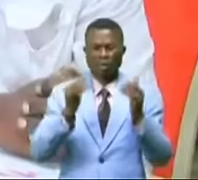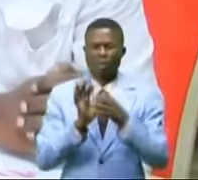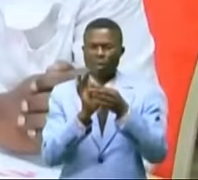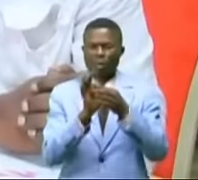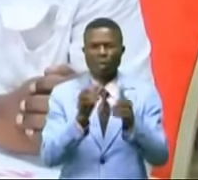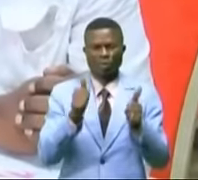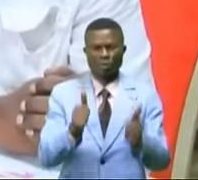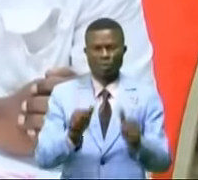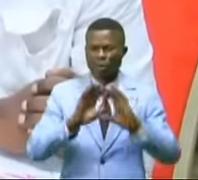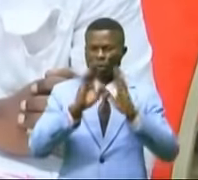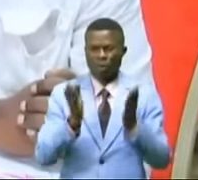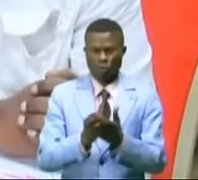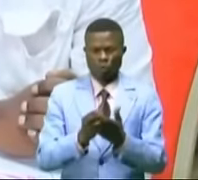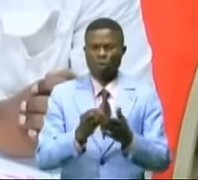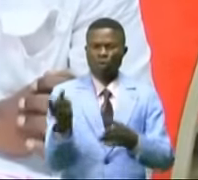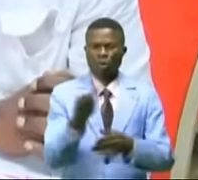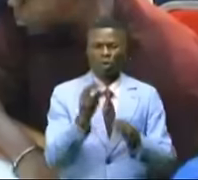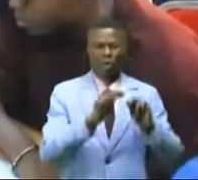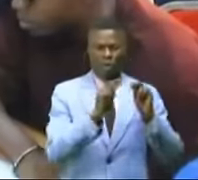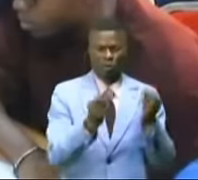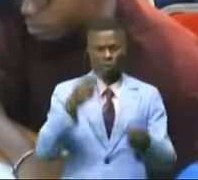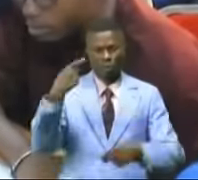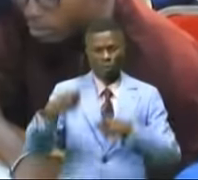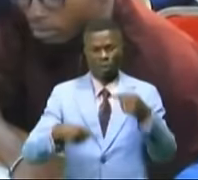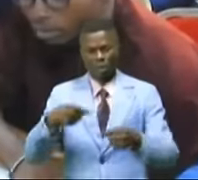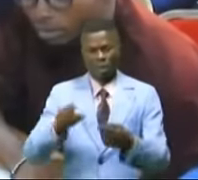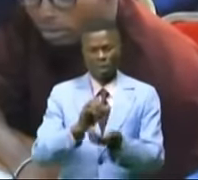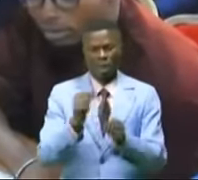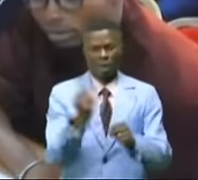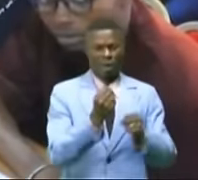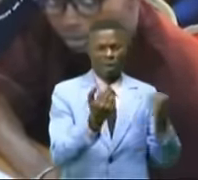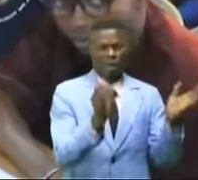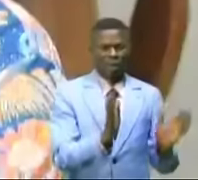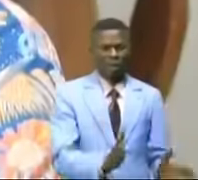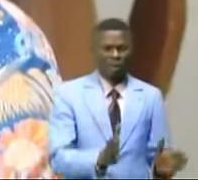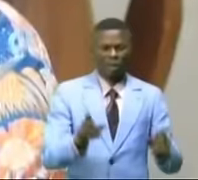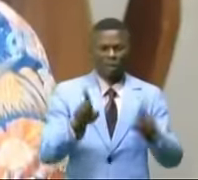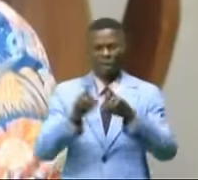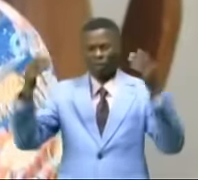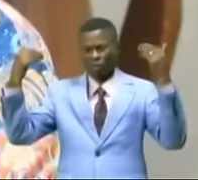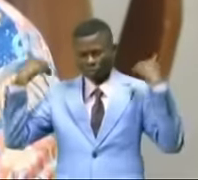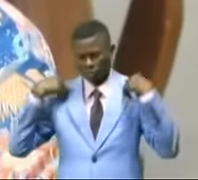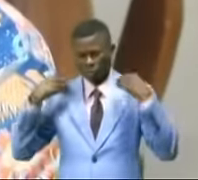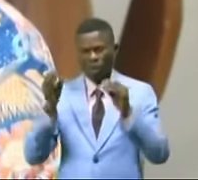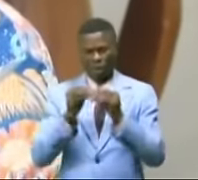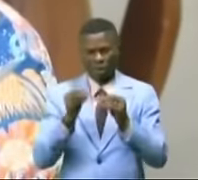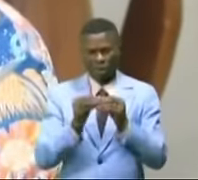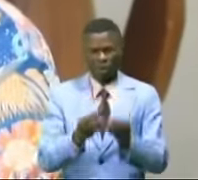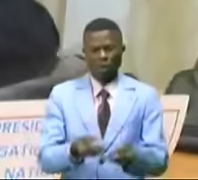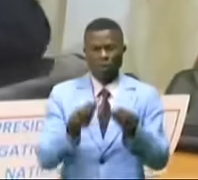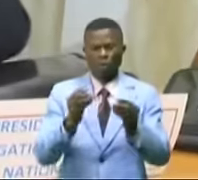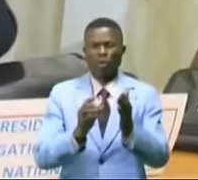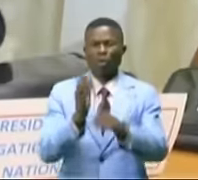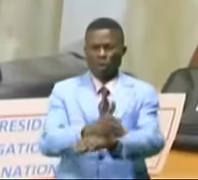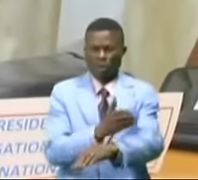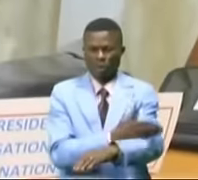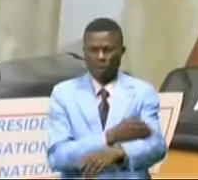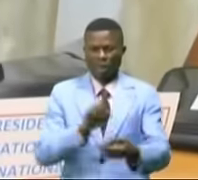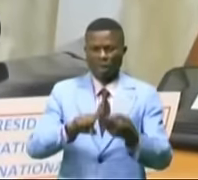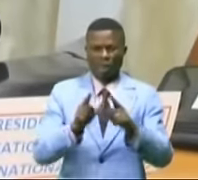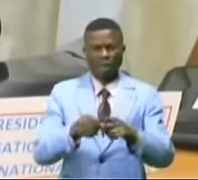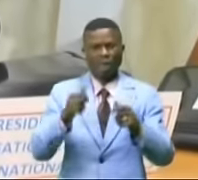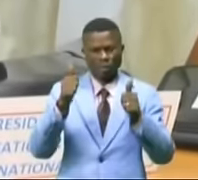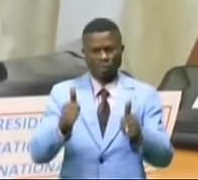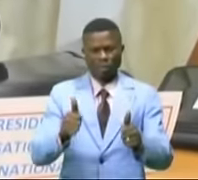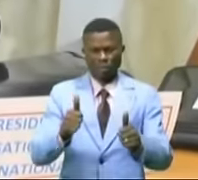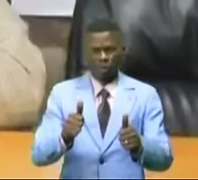collaboration. Pour toutes les parties prenantes à ces discussions entre employeurs, banques syndicales, ces assises posent déjà des jalons de relations